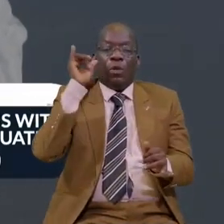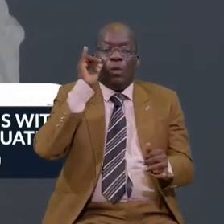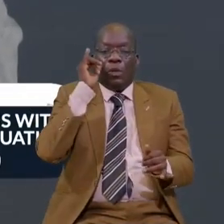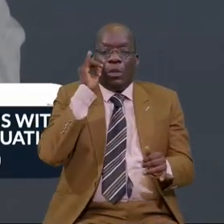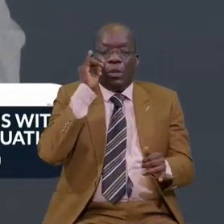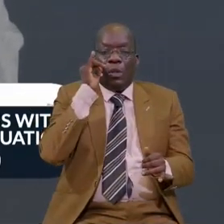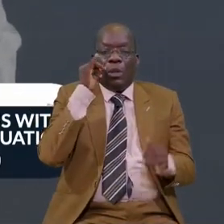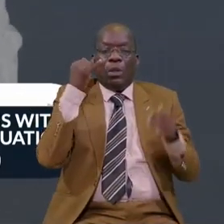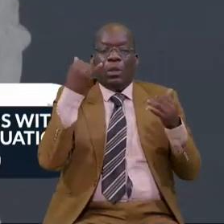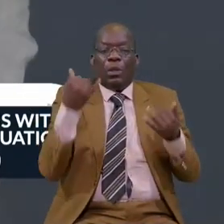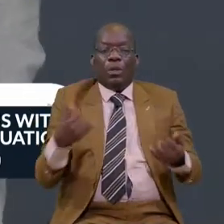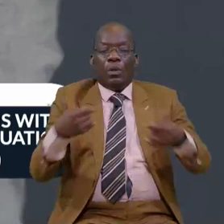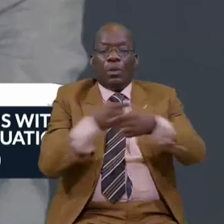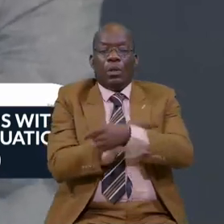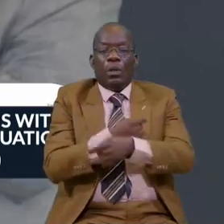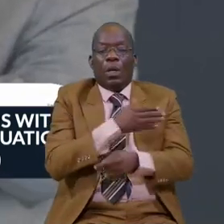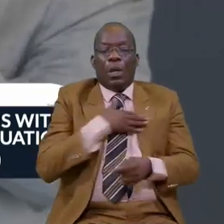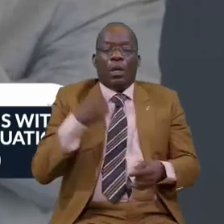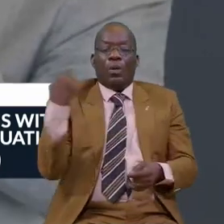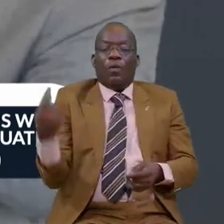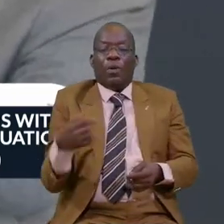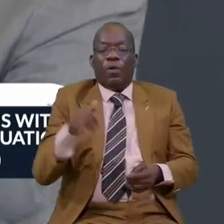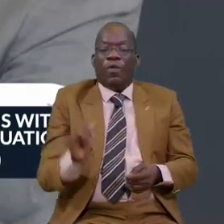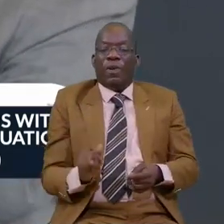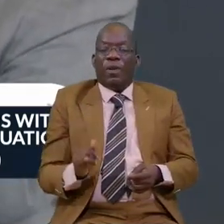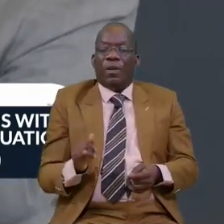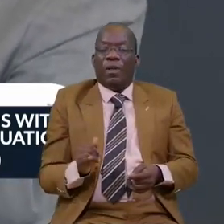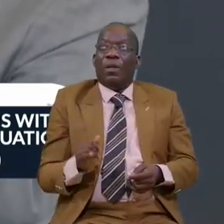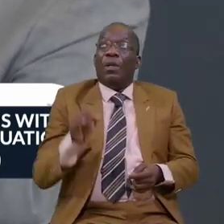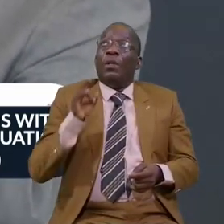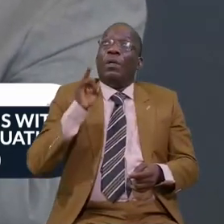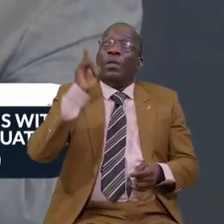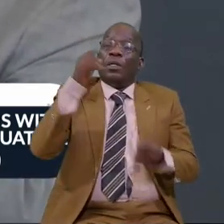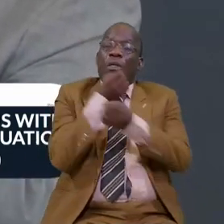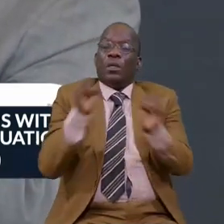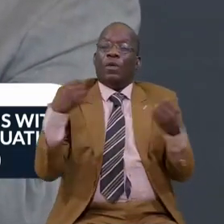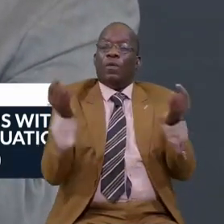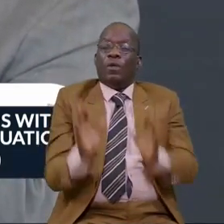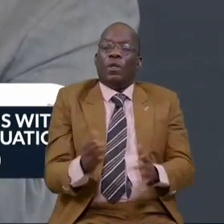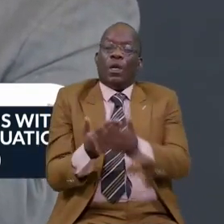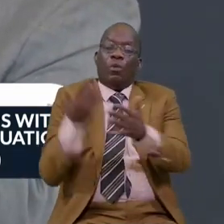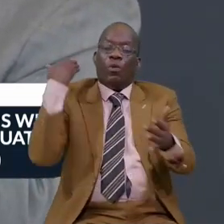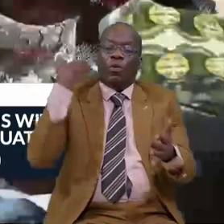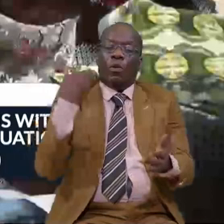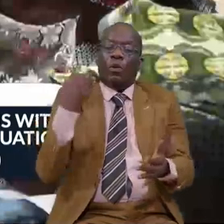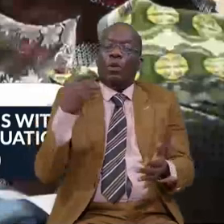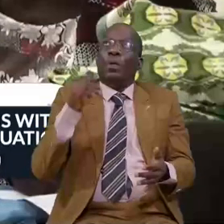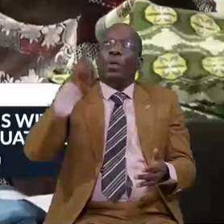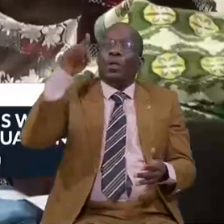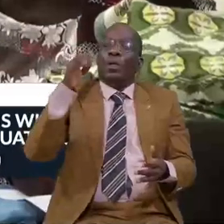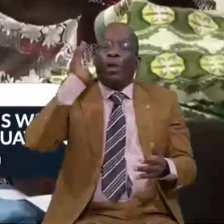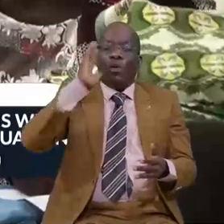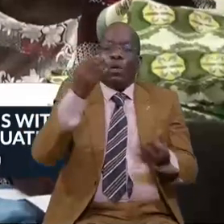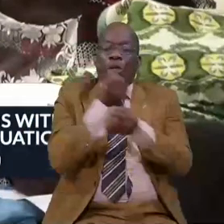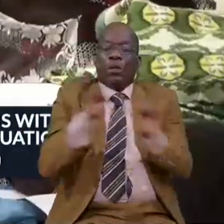Jésus-Christ est le même, hier, aujourd'hui et éternellement. Il a sauvé